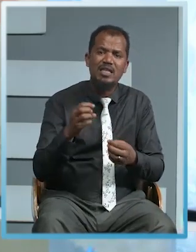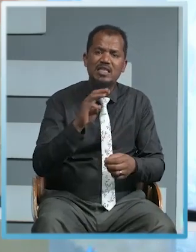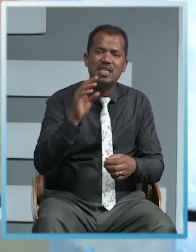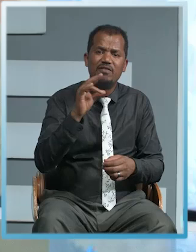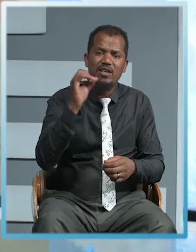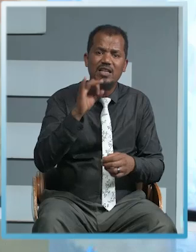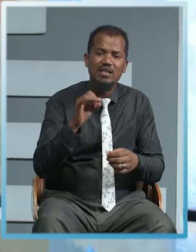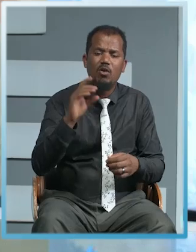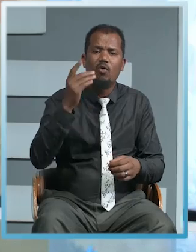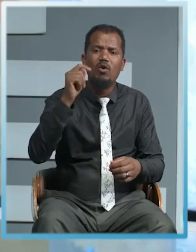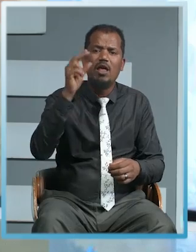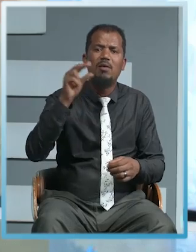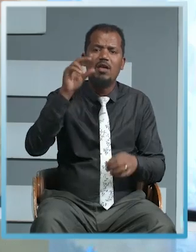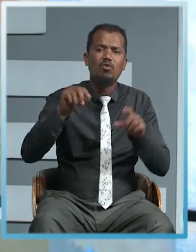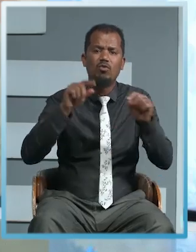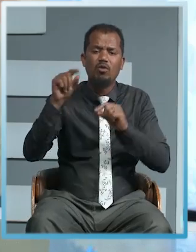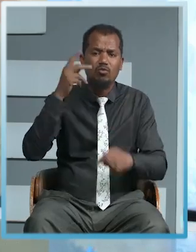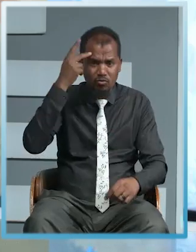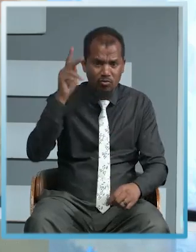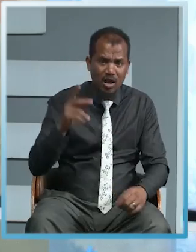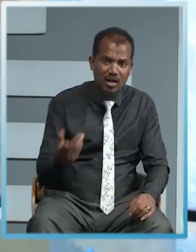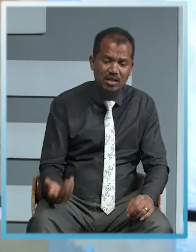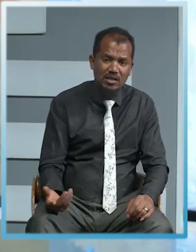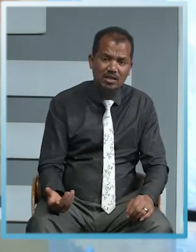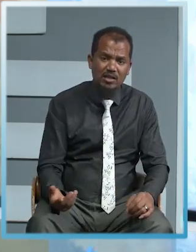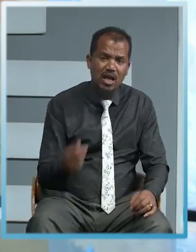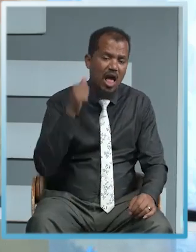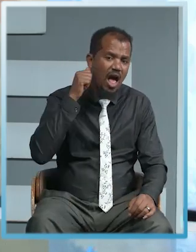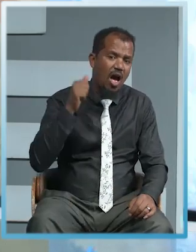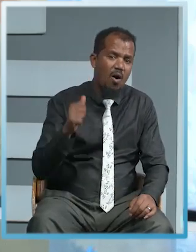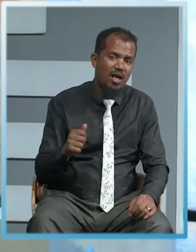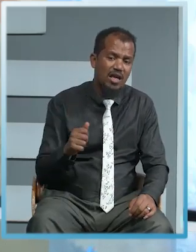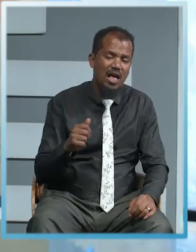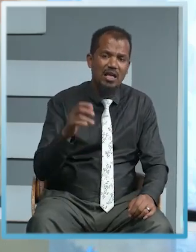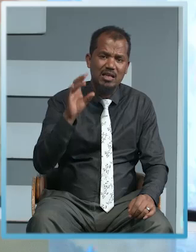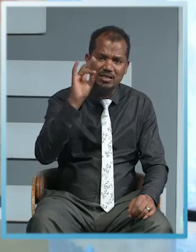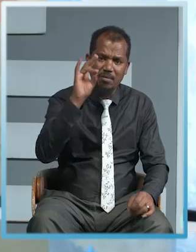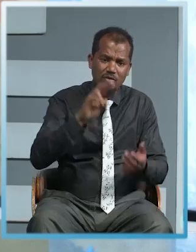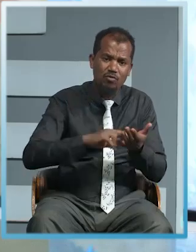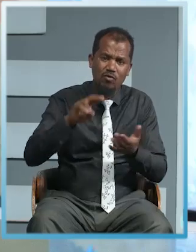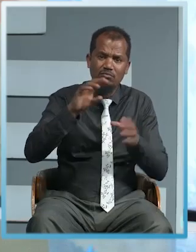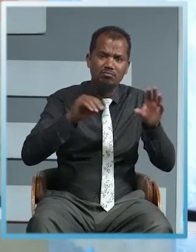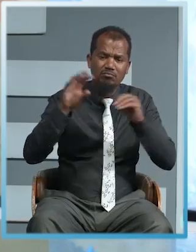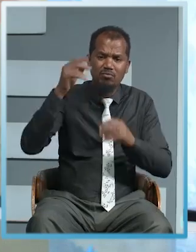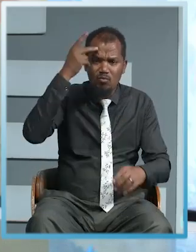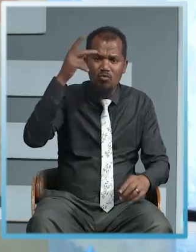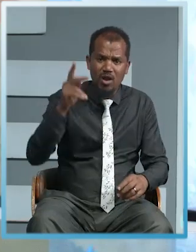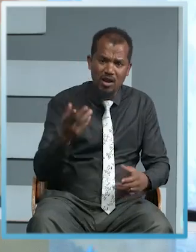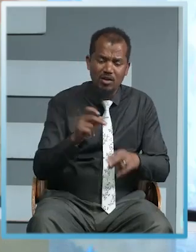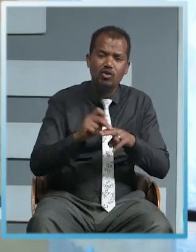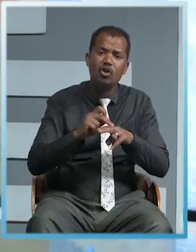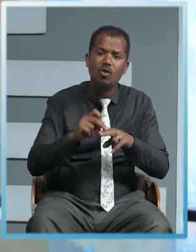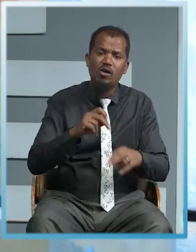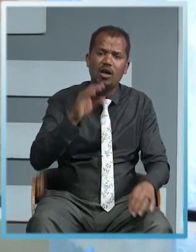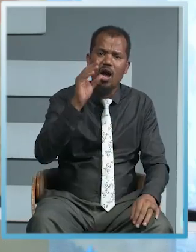ኮሌጅ ከኮተቤ ኮሌጅ የተውጣጡ ምሁራን ሐዋሳ ላይ ከ7 ዩኒቨርሲቲዎች የተውጣጡ ምሁራን